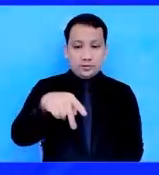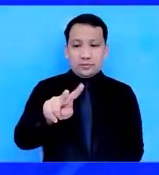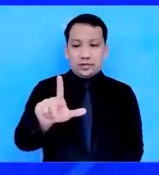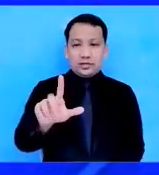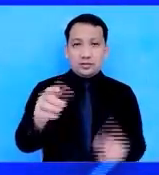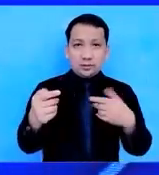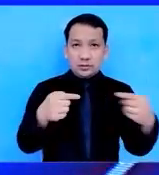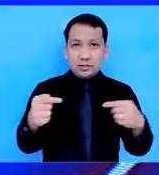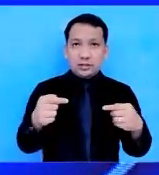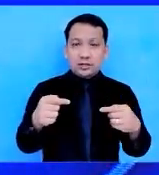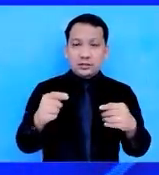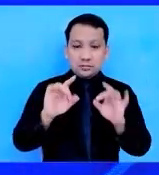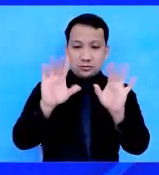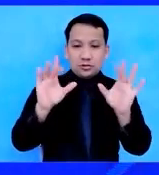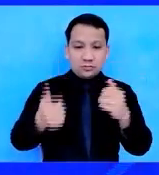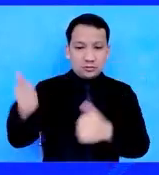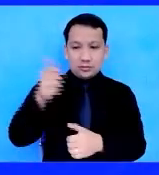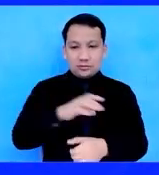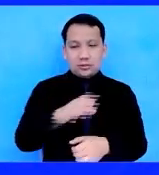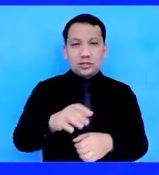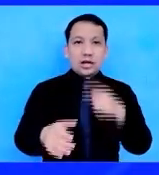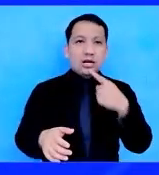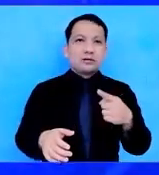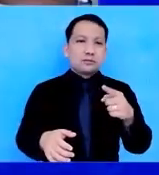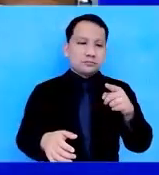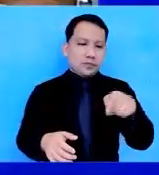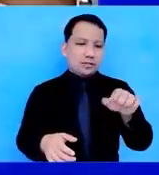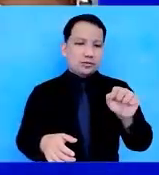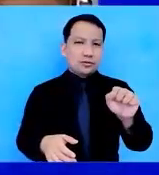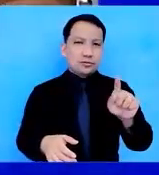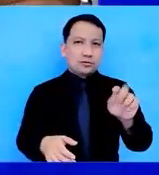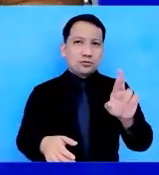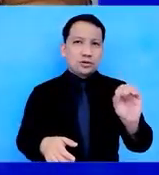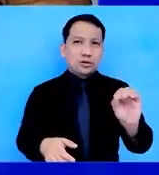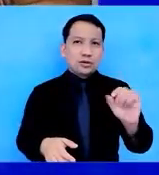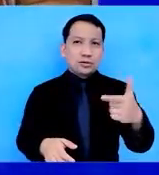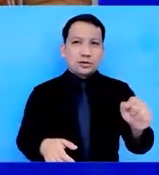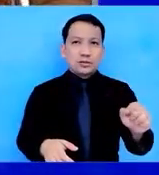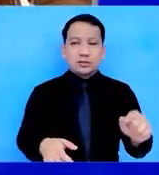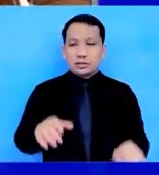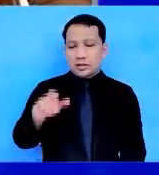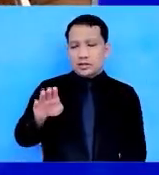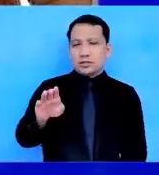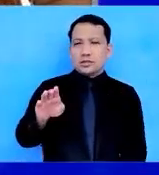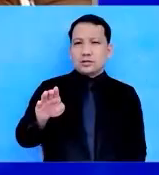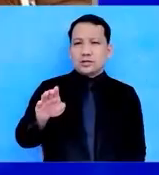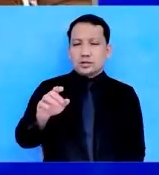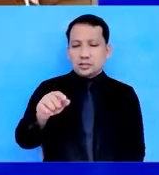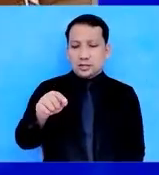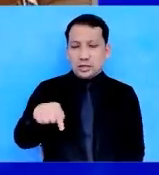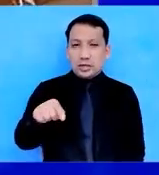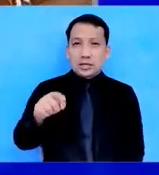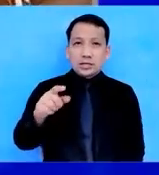ang defending champions Creamline Cool Smashers at Petrogas Angels. Kaya naman live mula sa Mau Arena, nasa frontline ng balitang yan si Ian